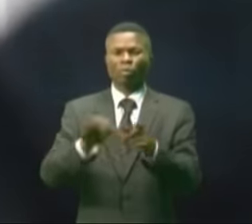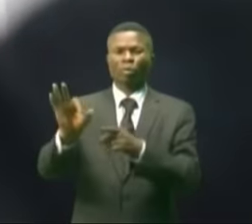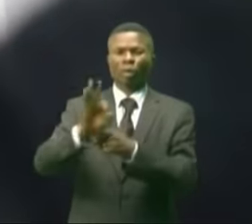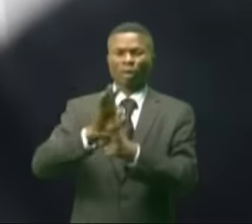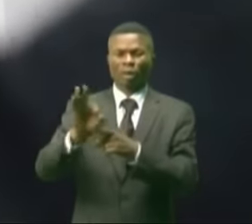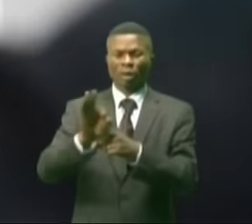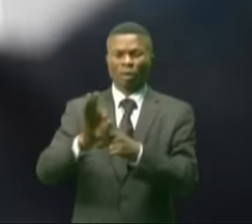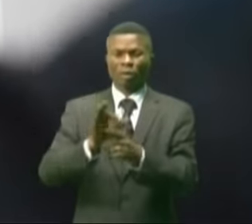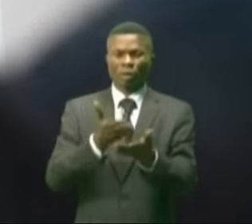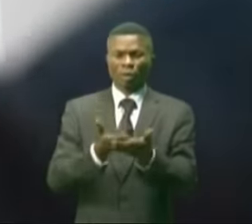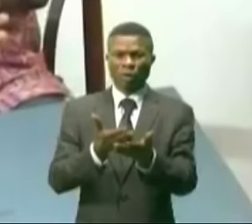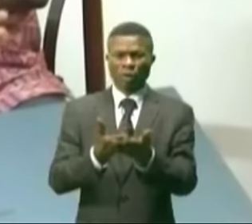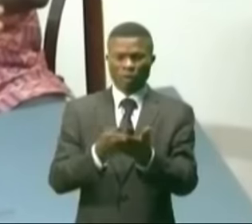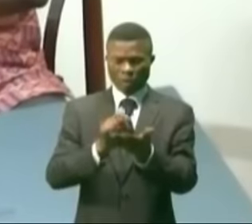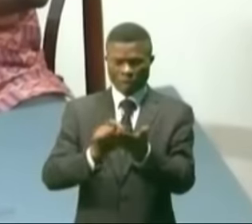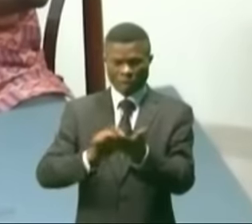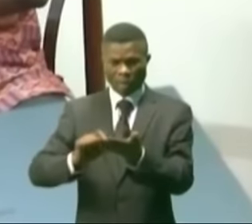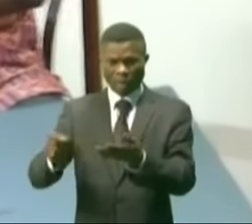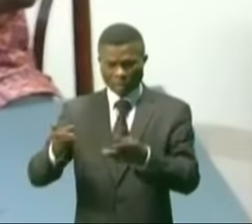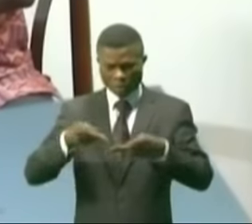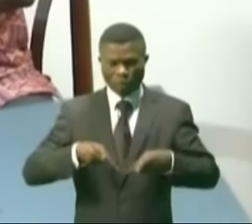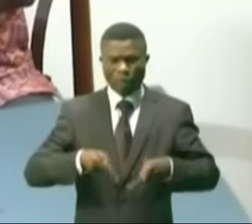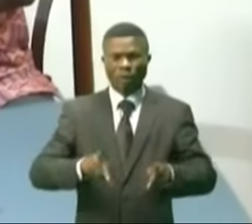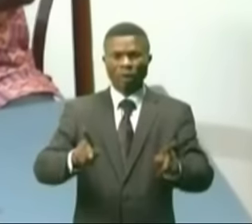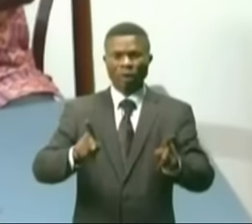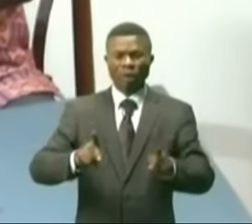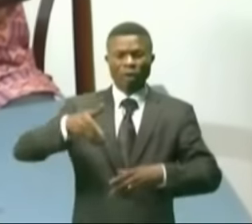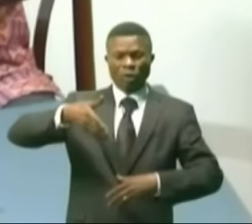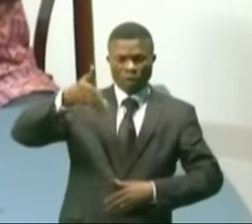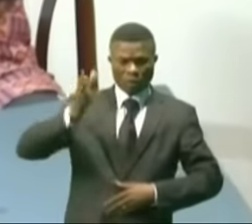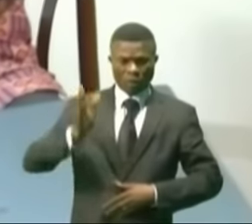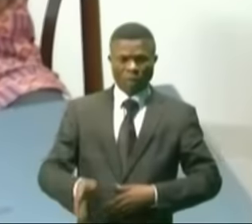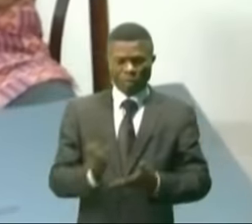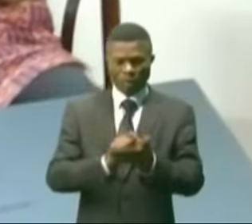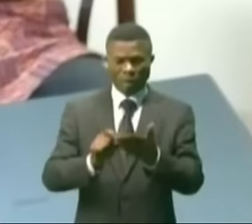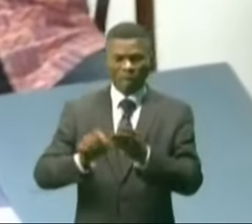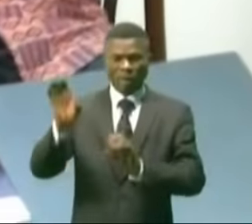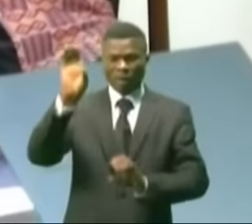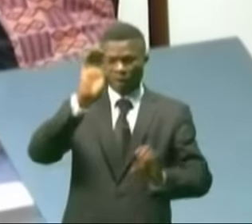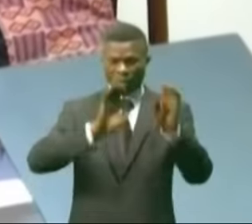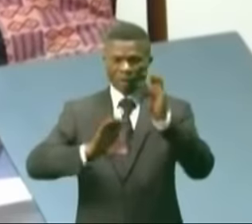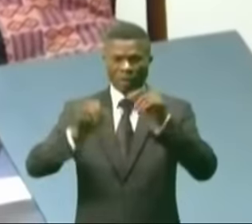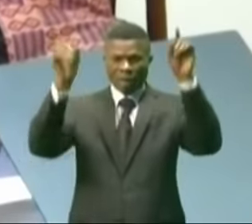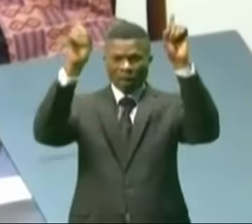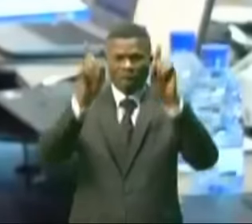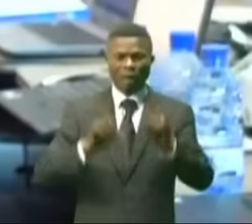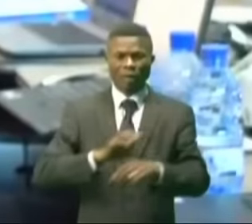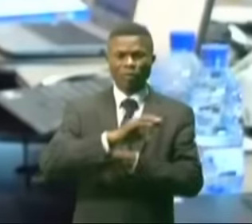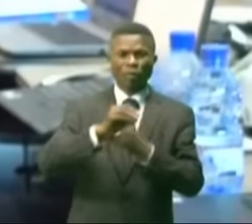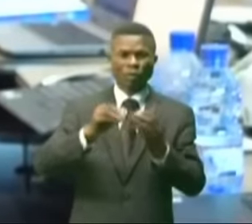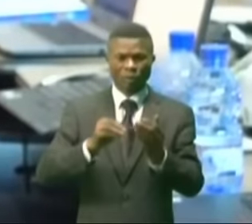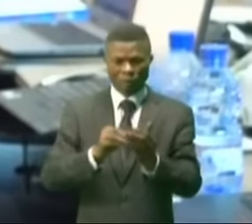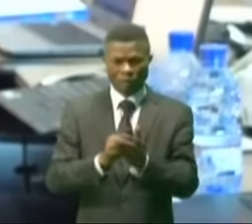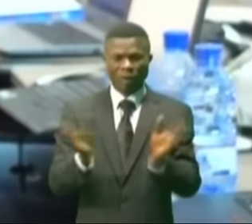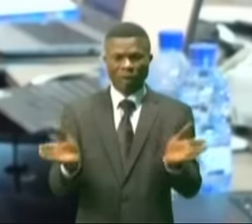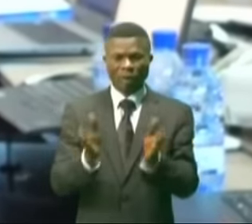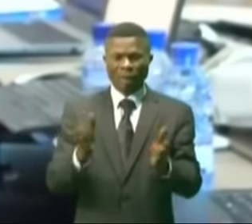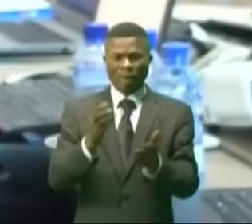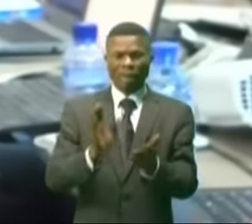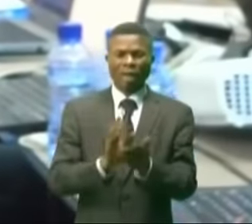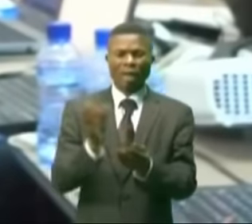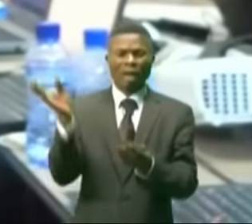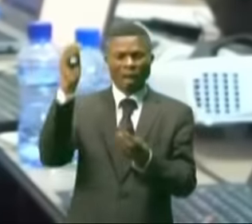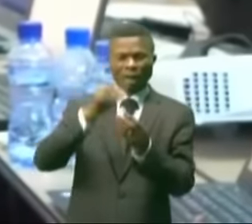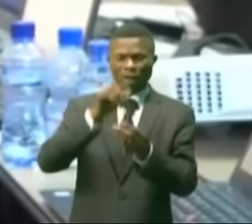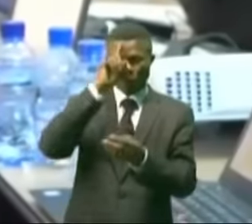cet atelier d'écriture qui permet aux experts en écriture scientifique de l'Afrique centrale de renforcer leurs capacités sur